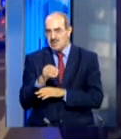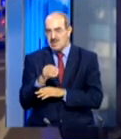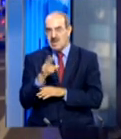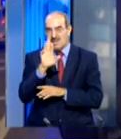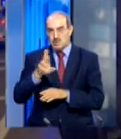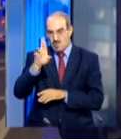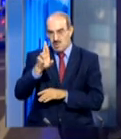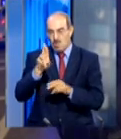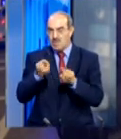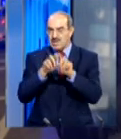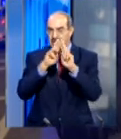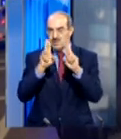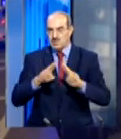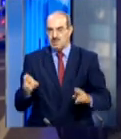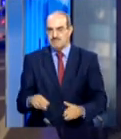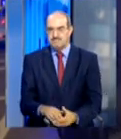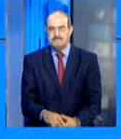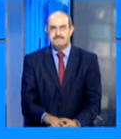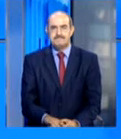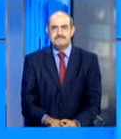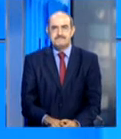الإقليمية والدولية.